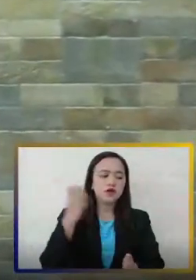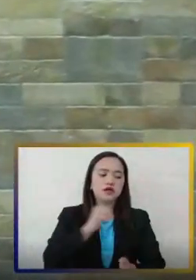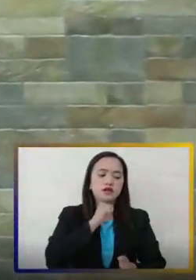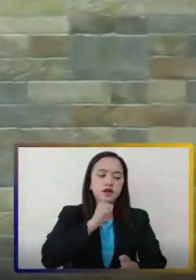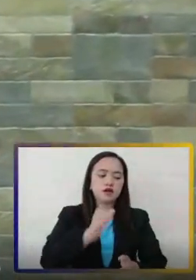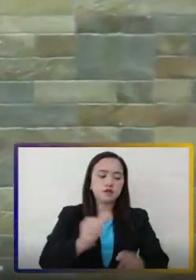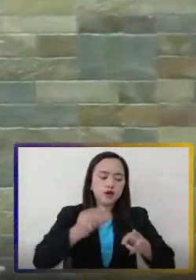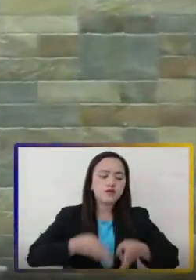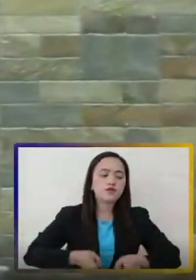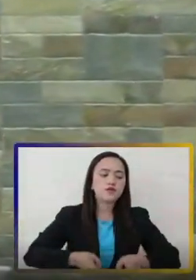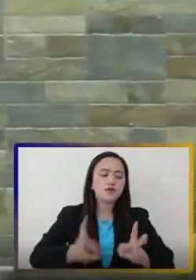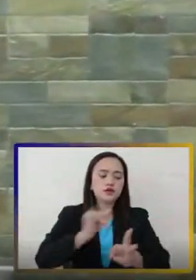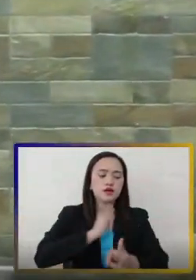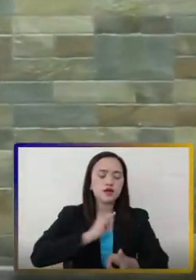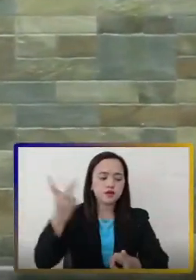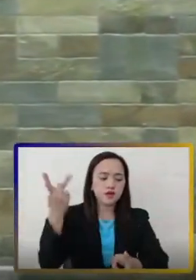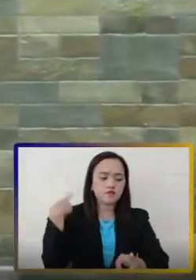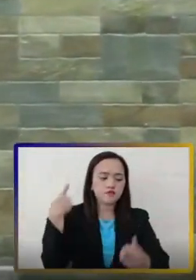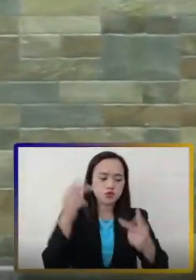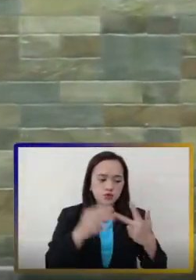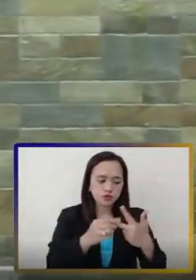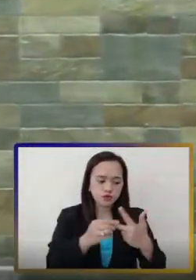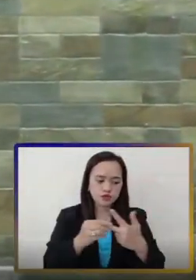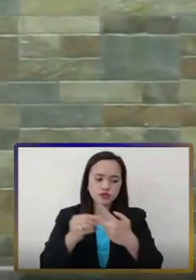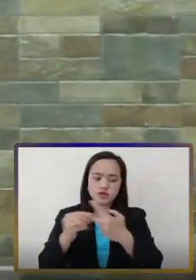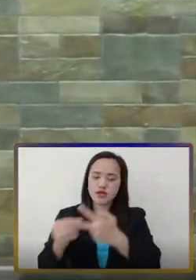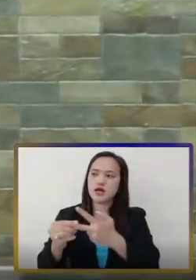Not the path I would have